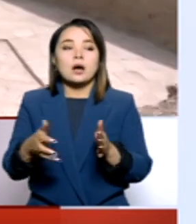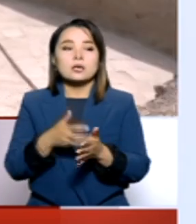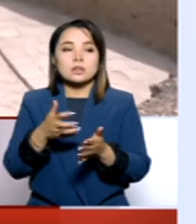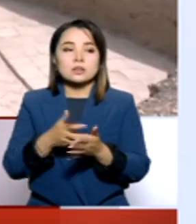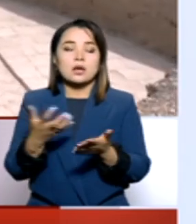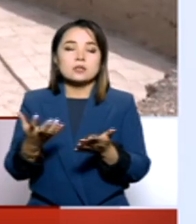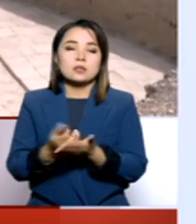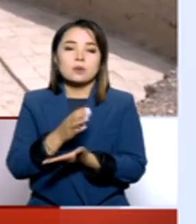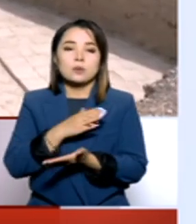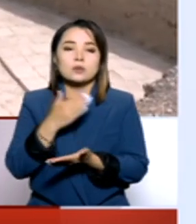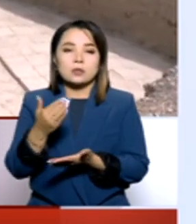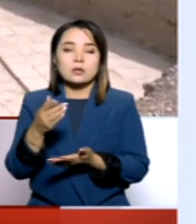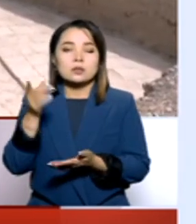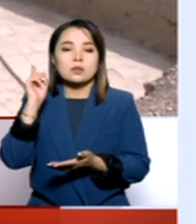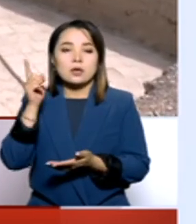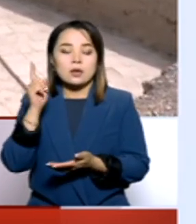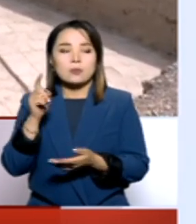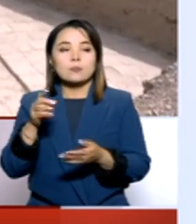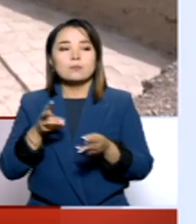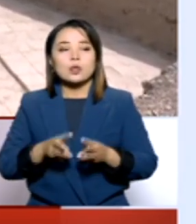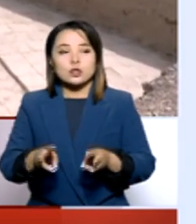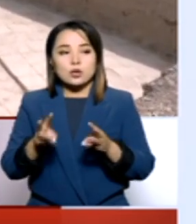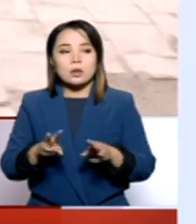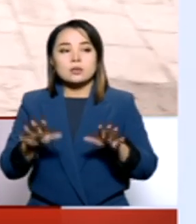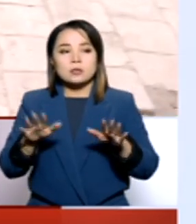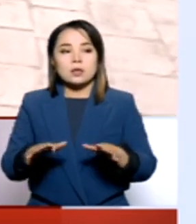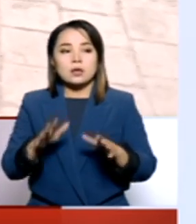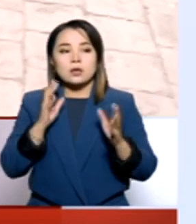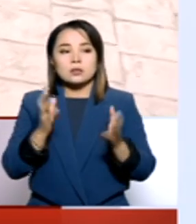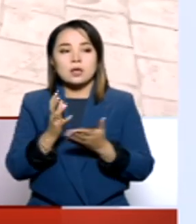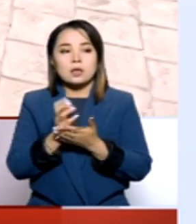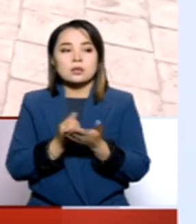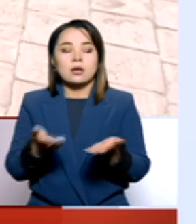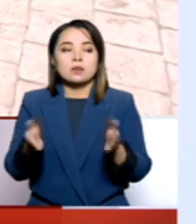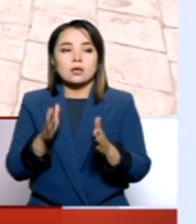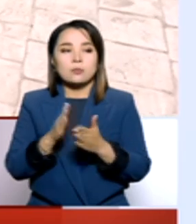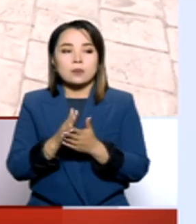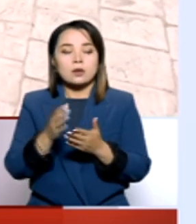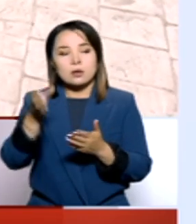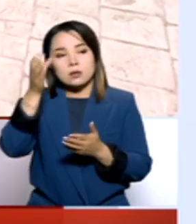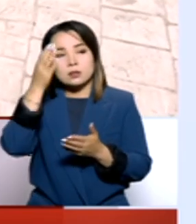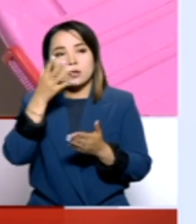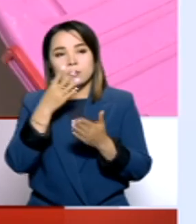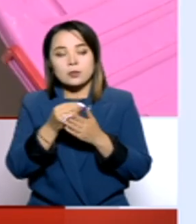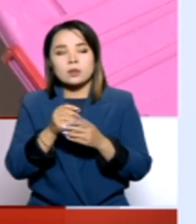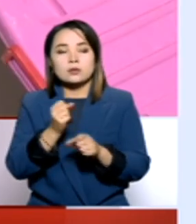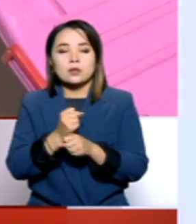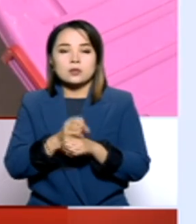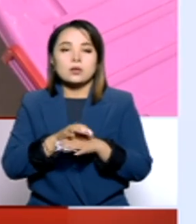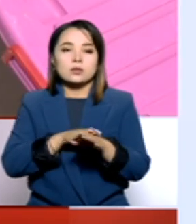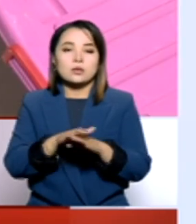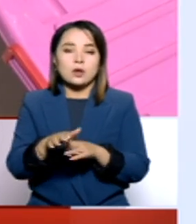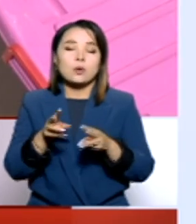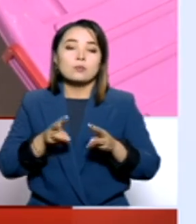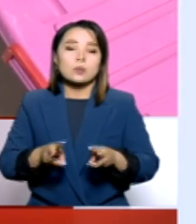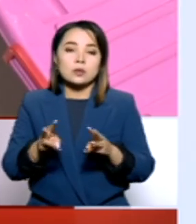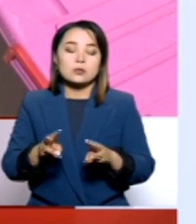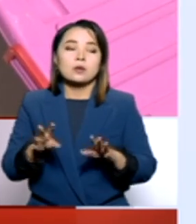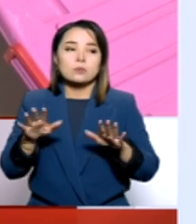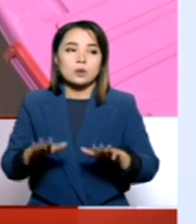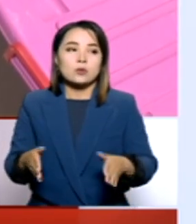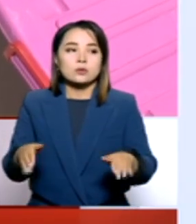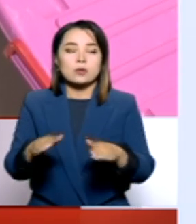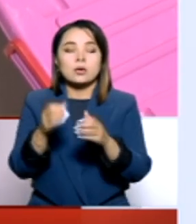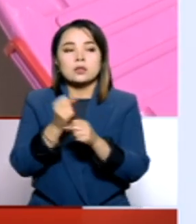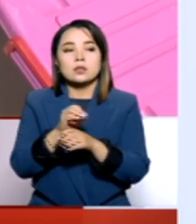археологтар тауып алған. Ежелгі пештердің іргесі бұзылмай сақталған. Ғалымдар енді Қожа Ахмет Ясауи кесенесінің кірпіші осы пеште құйылған болуы